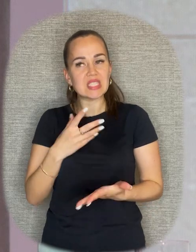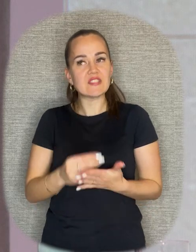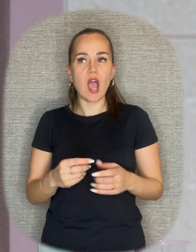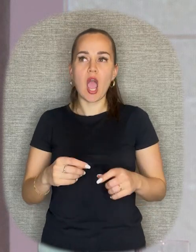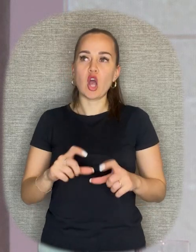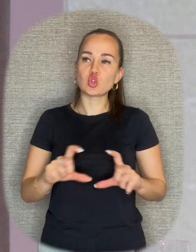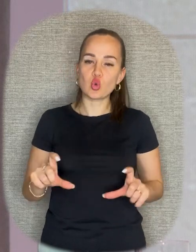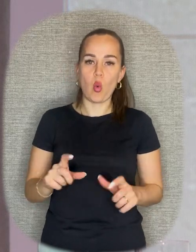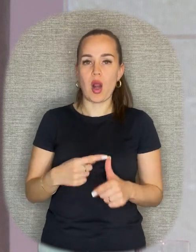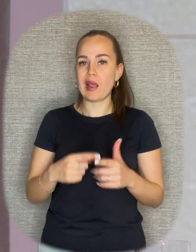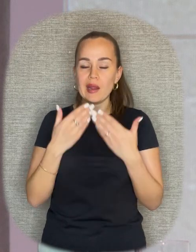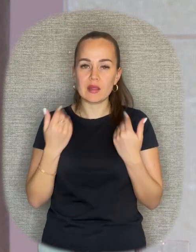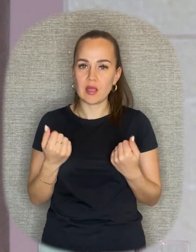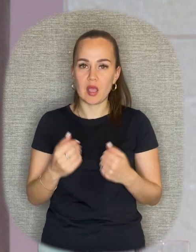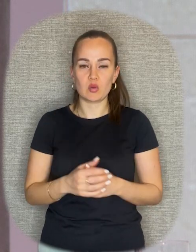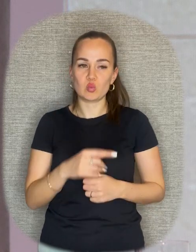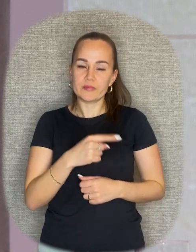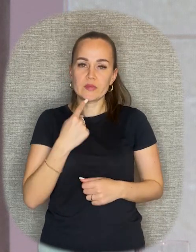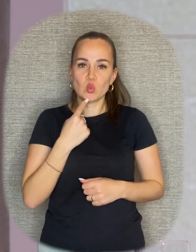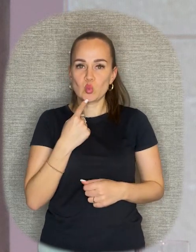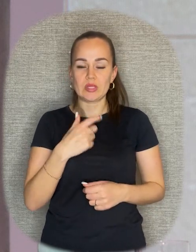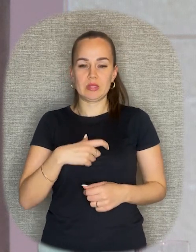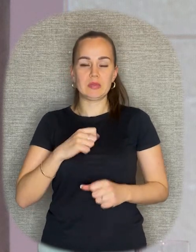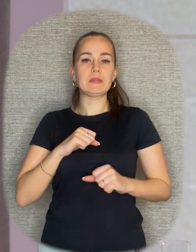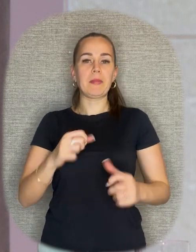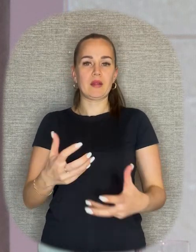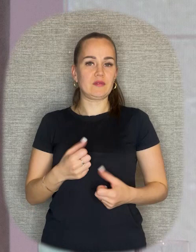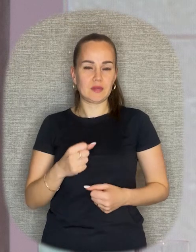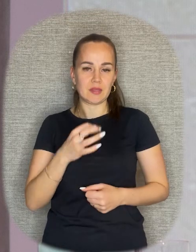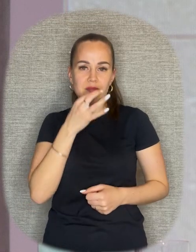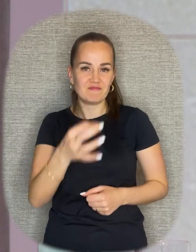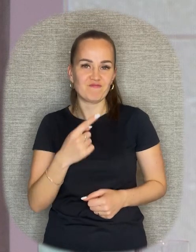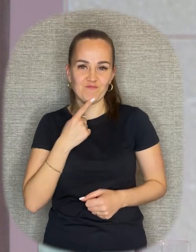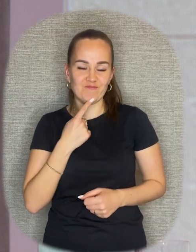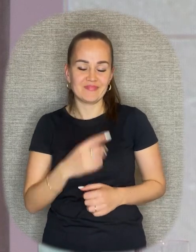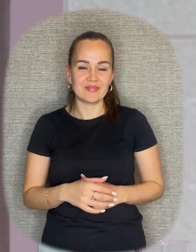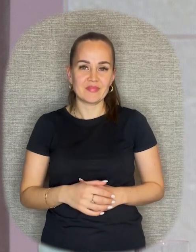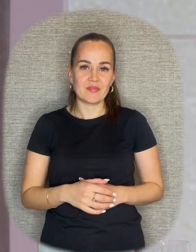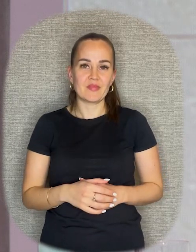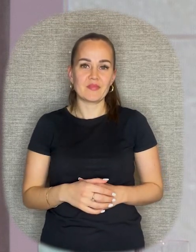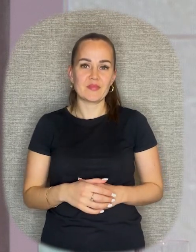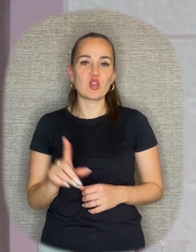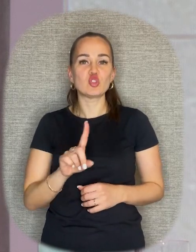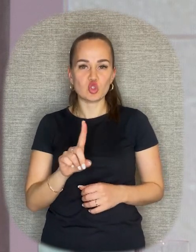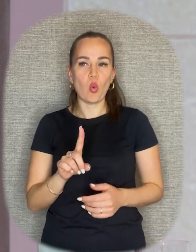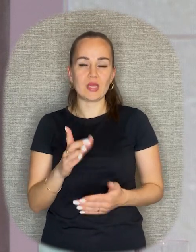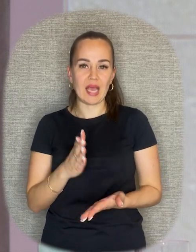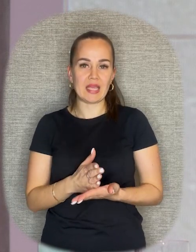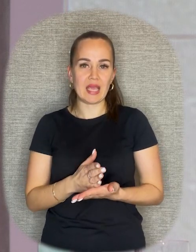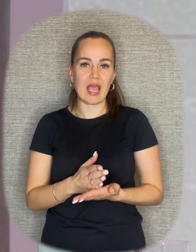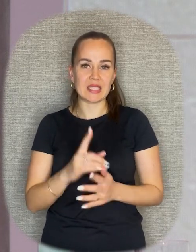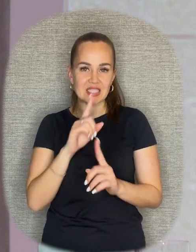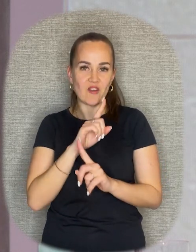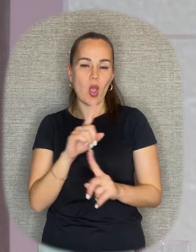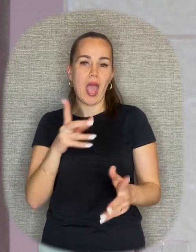копии и не могут понять есть всё-таки у нас своя школа или нет Поэтому я тут не возьму на себя такую смелость Хотя мне